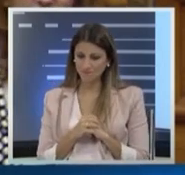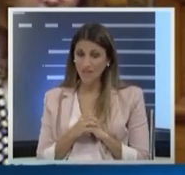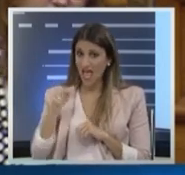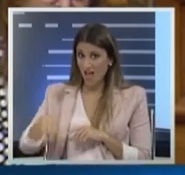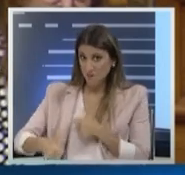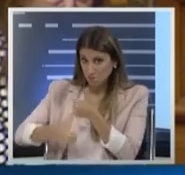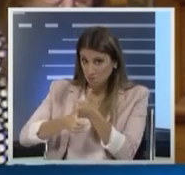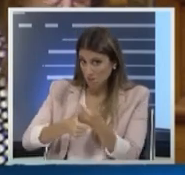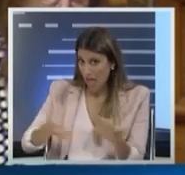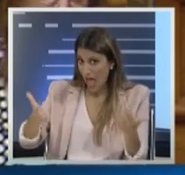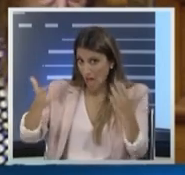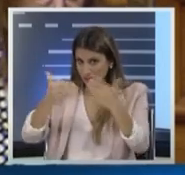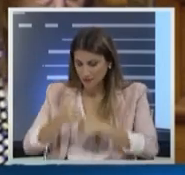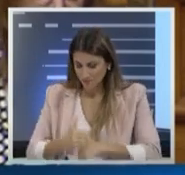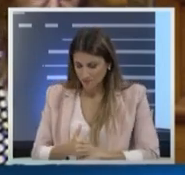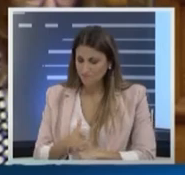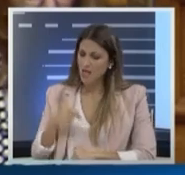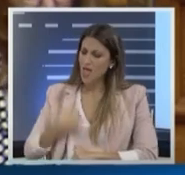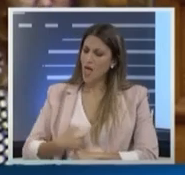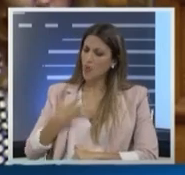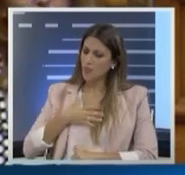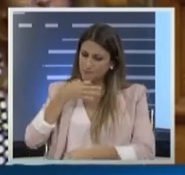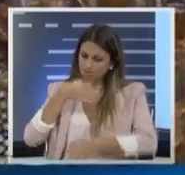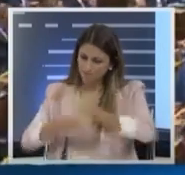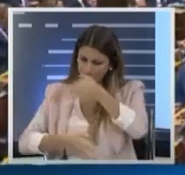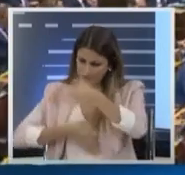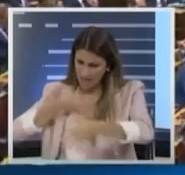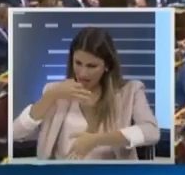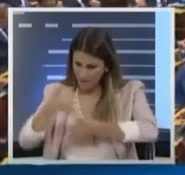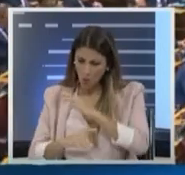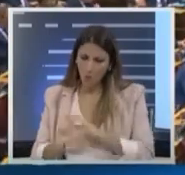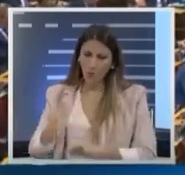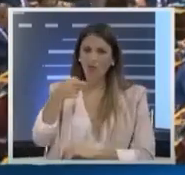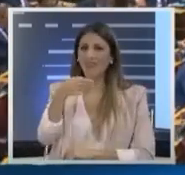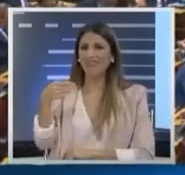από τα θέματα της οικονομίας, όχι επί Μακρόν, αλλά θα ήθελα